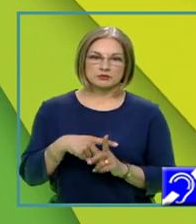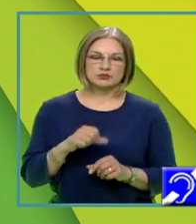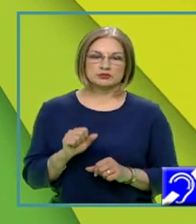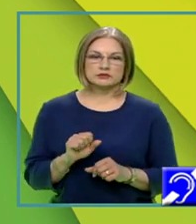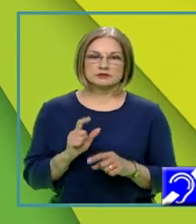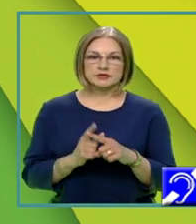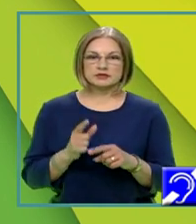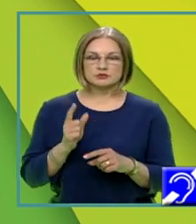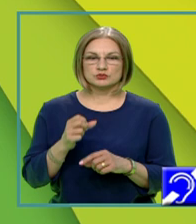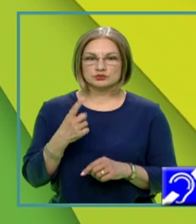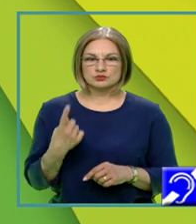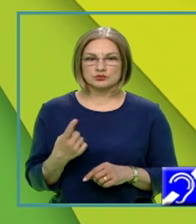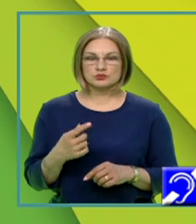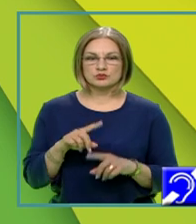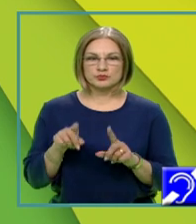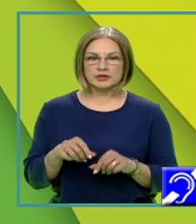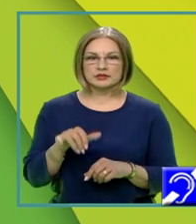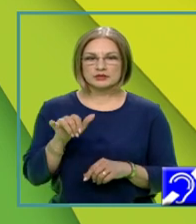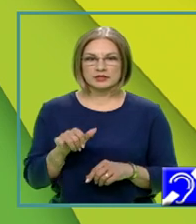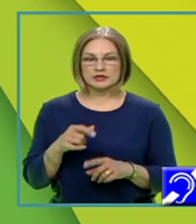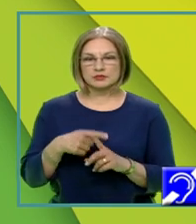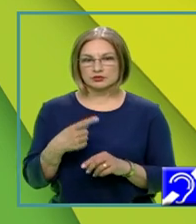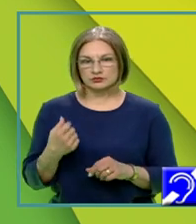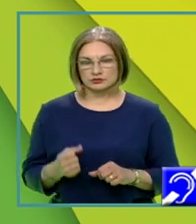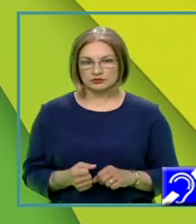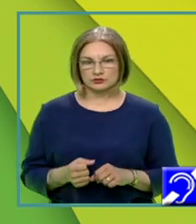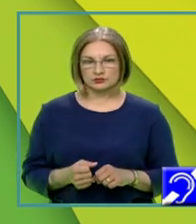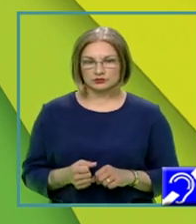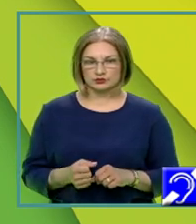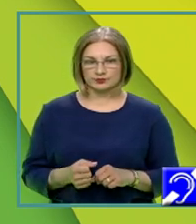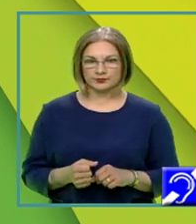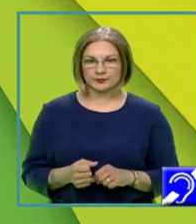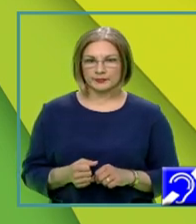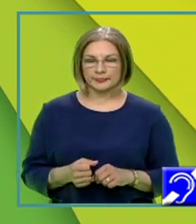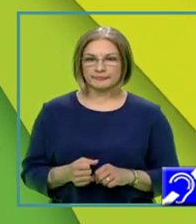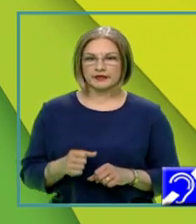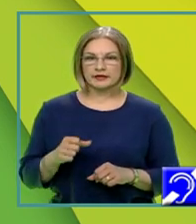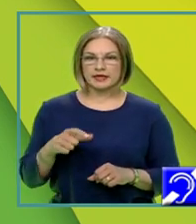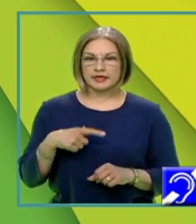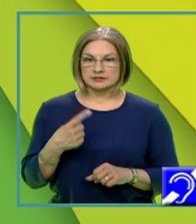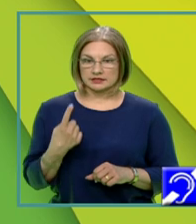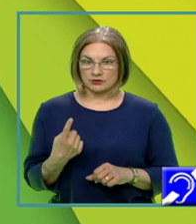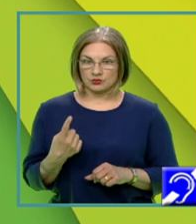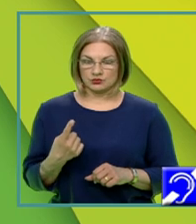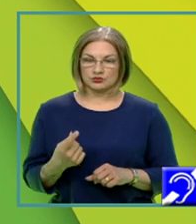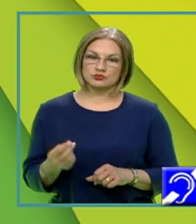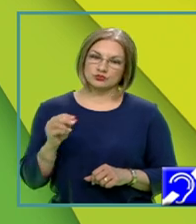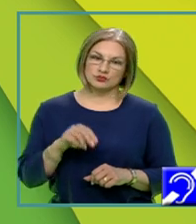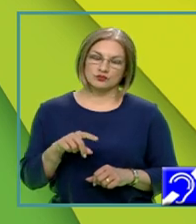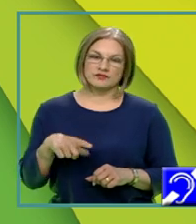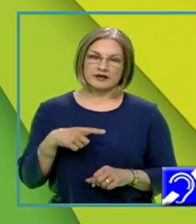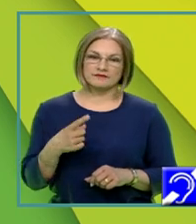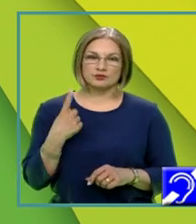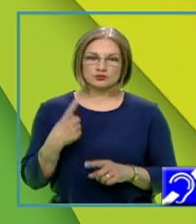x plus 1 pe lângă yg1 avem în definiția lege de compoziție și dacă e Cred că este unul vom avea